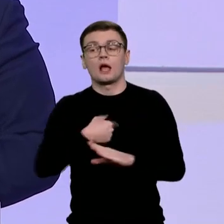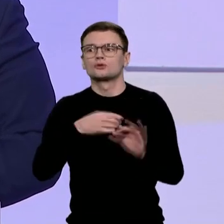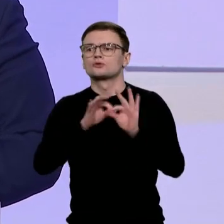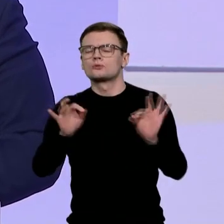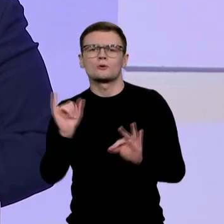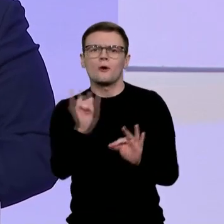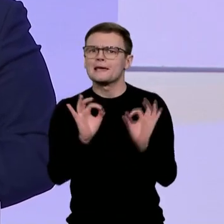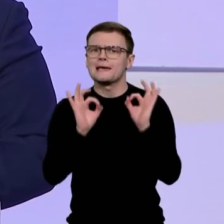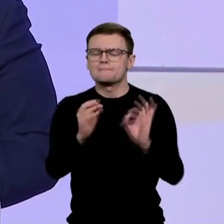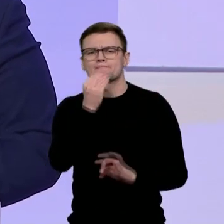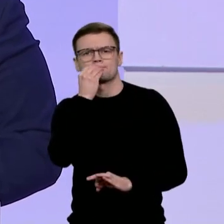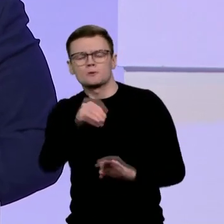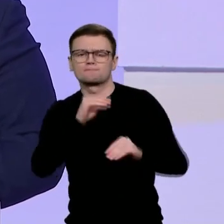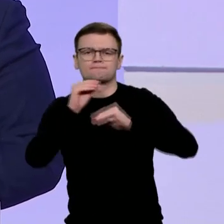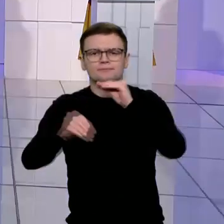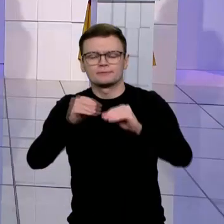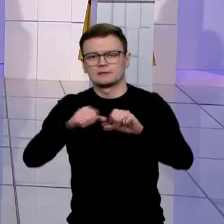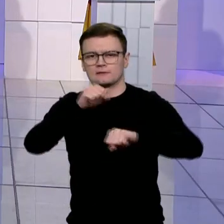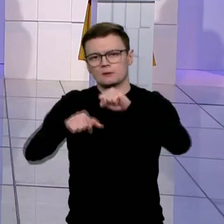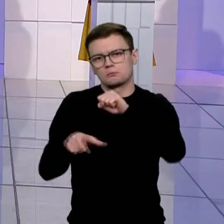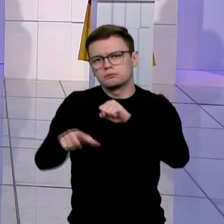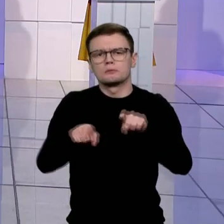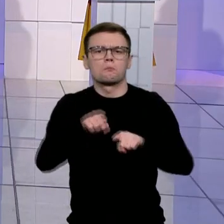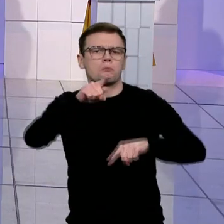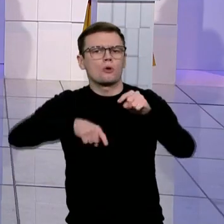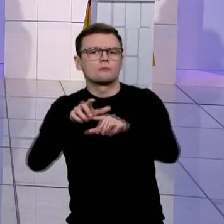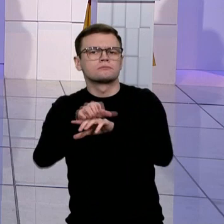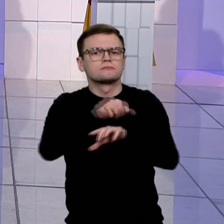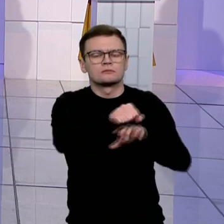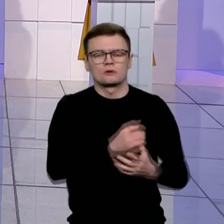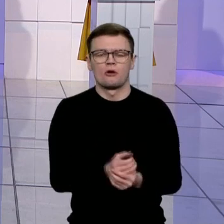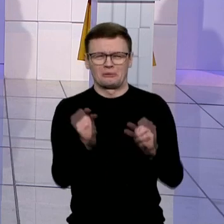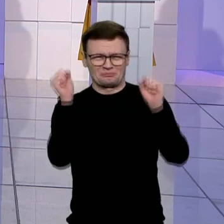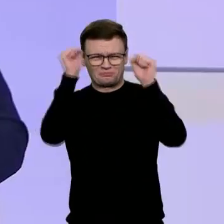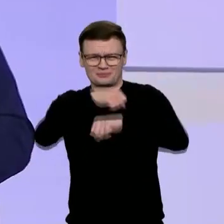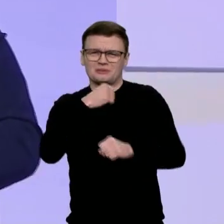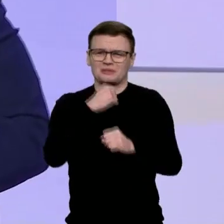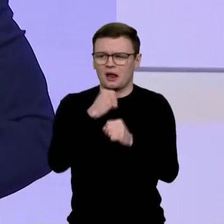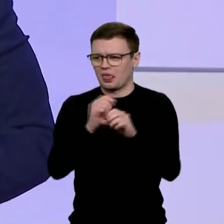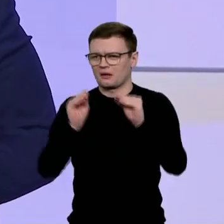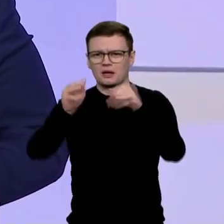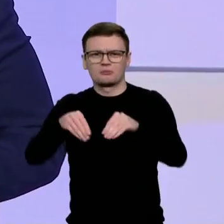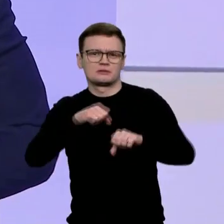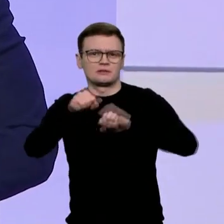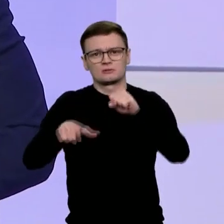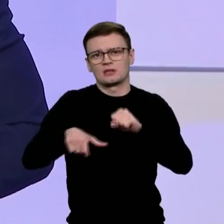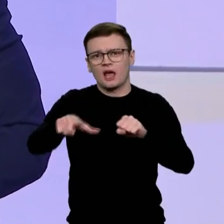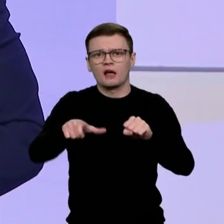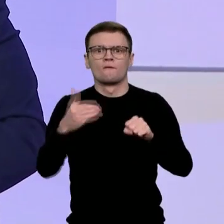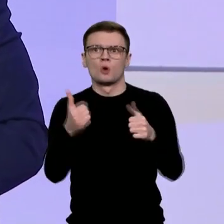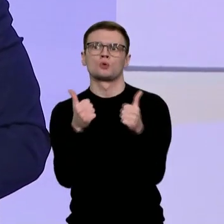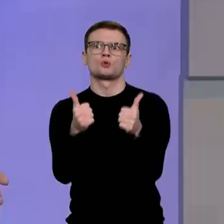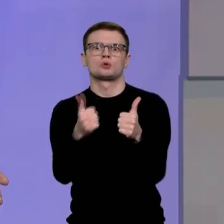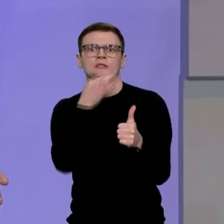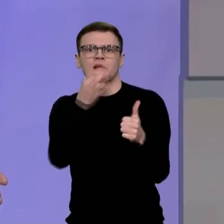darbą, kokybišką politiką ir jos įgyvendinimą, o ne bele kokį darimą. Ir paskui vadinimą tai labai gerų darbų. O kada jūs